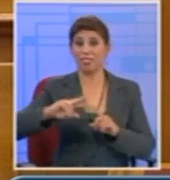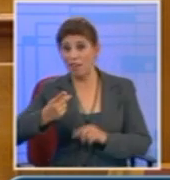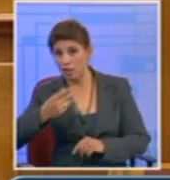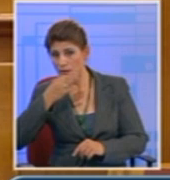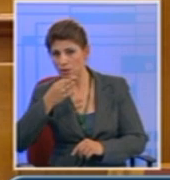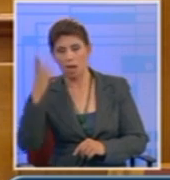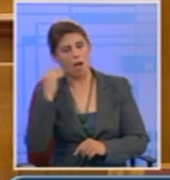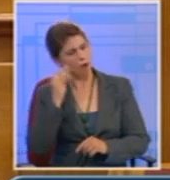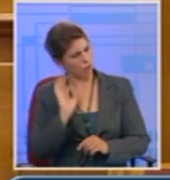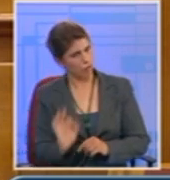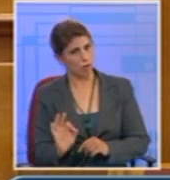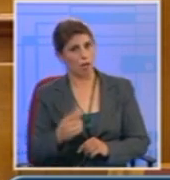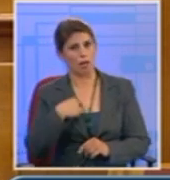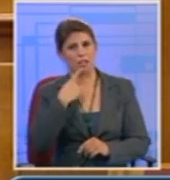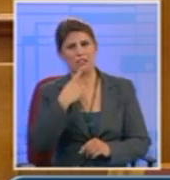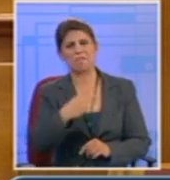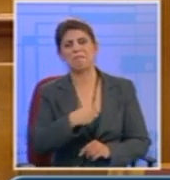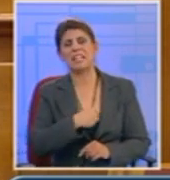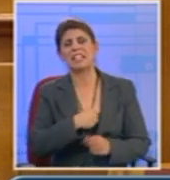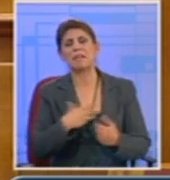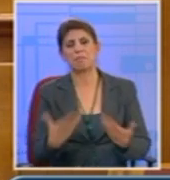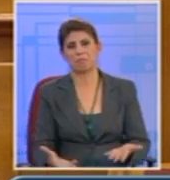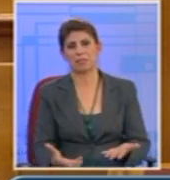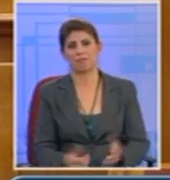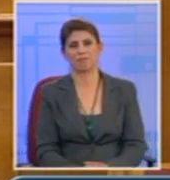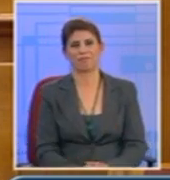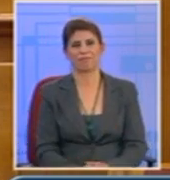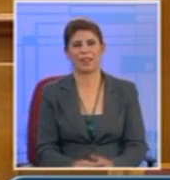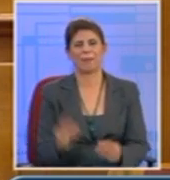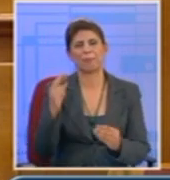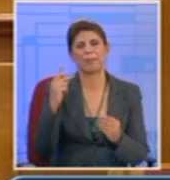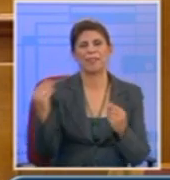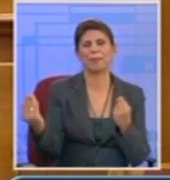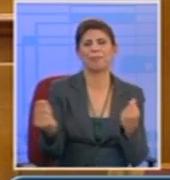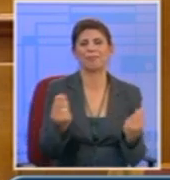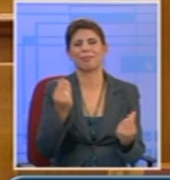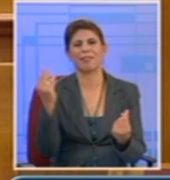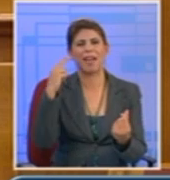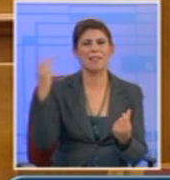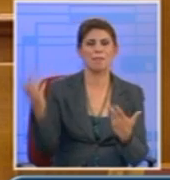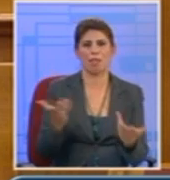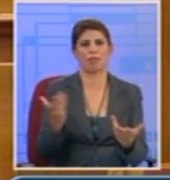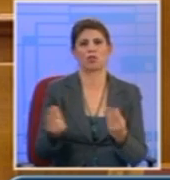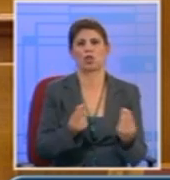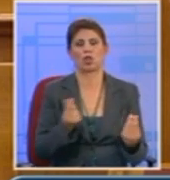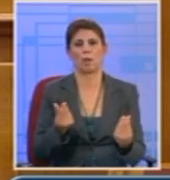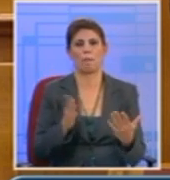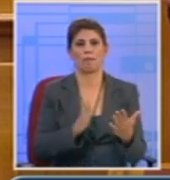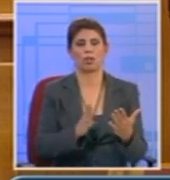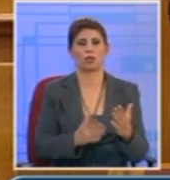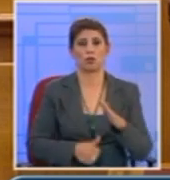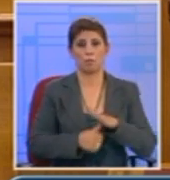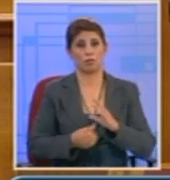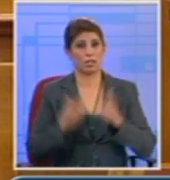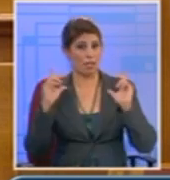άκουσα και το λέω με λύπη τον εξυπνα δίστιχο τρόπο με τον οποίον απευθυνόταν στον πρόεδρο της νέας